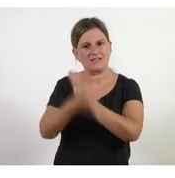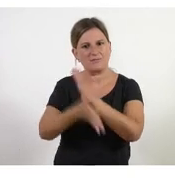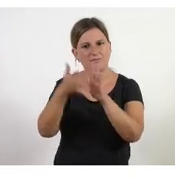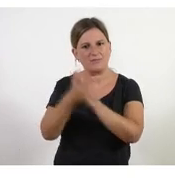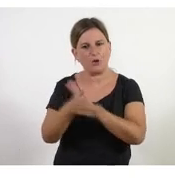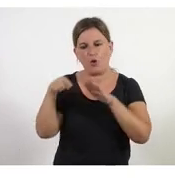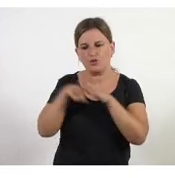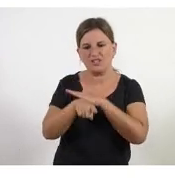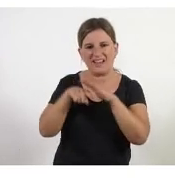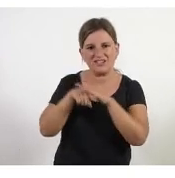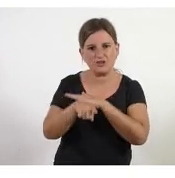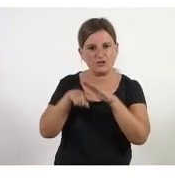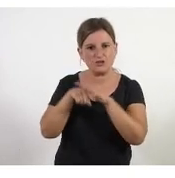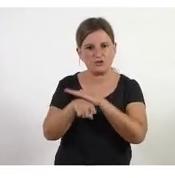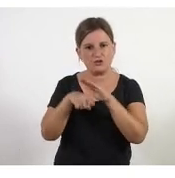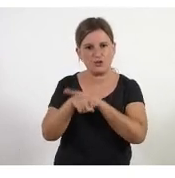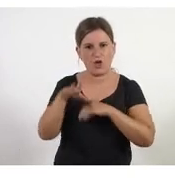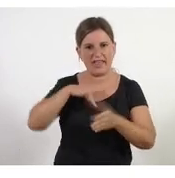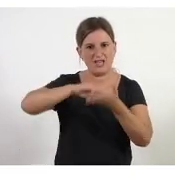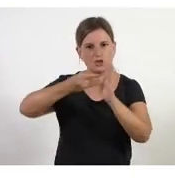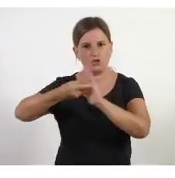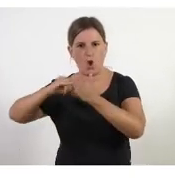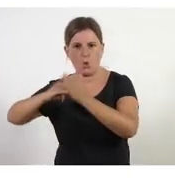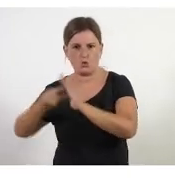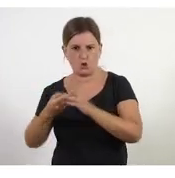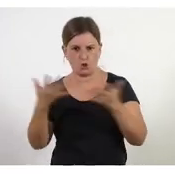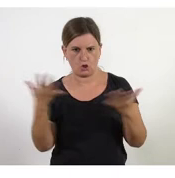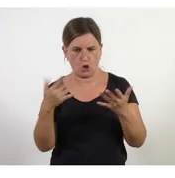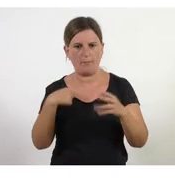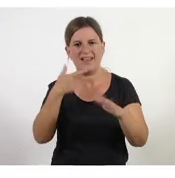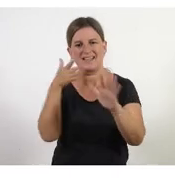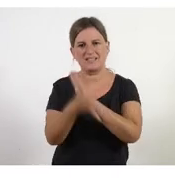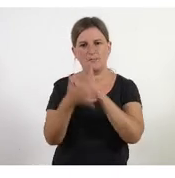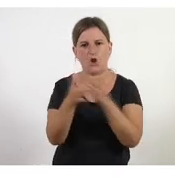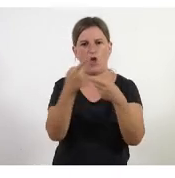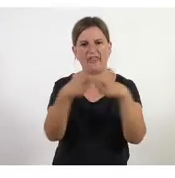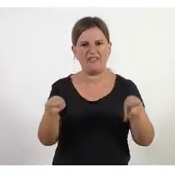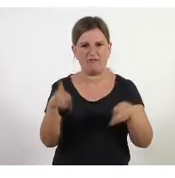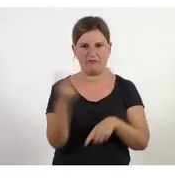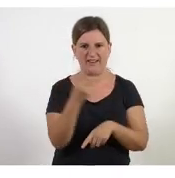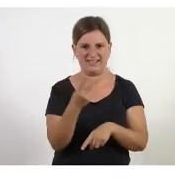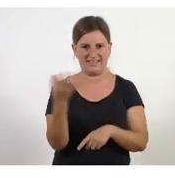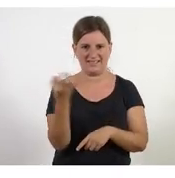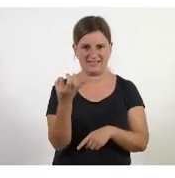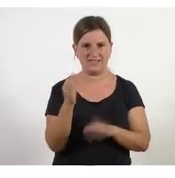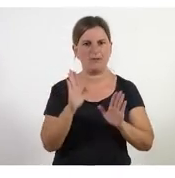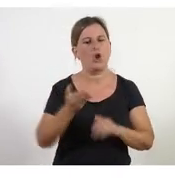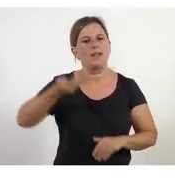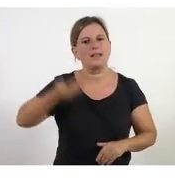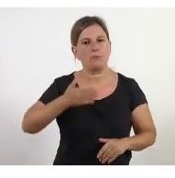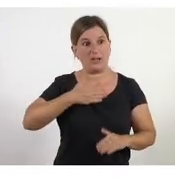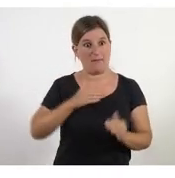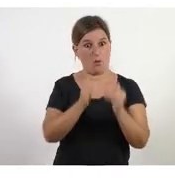part de gestió de les dues solucions i veurem les diferències. Però és molt important que a la nostra entitat hi hagi una